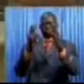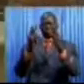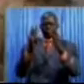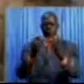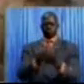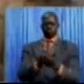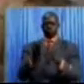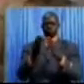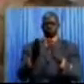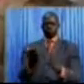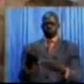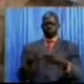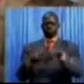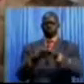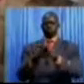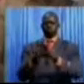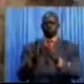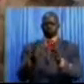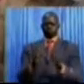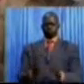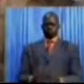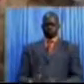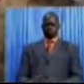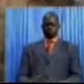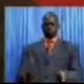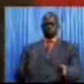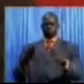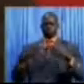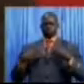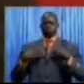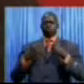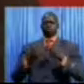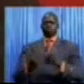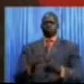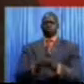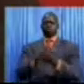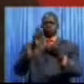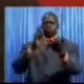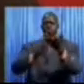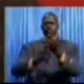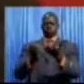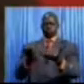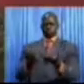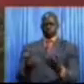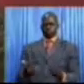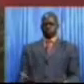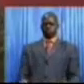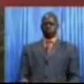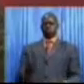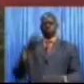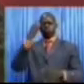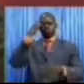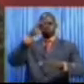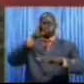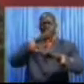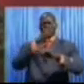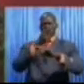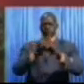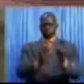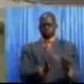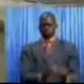qui implique des interventions rapides et efficaces. Cette concertation se veut un cadre pour asseoir une